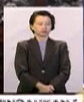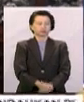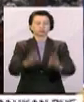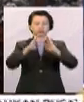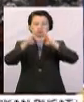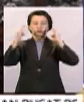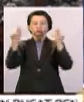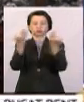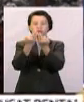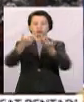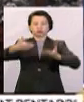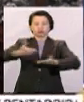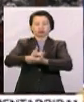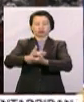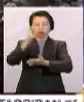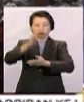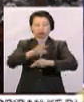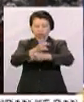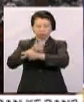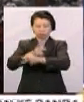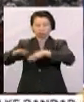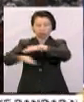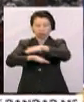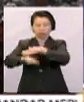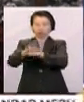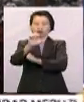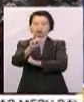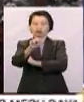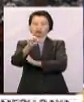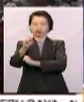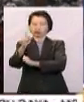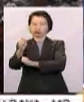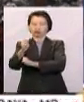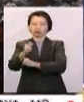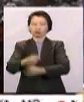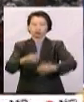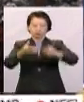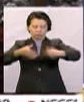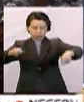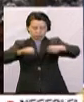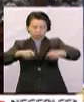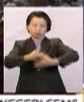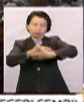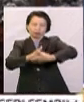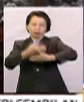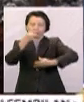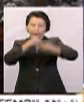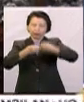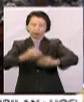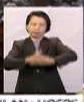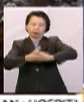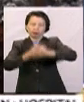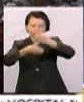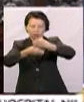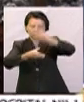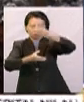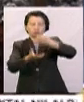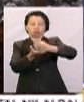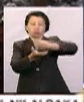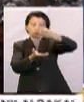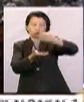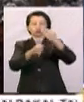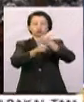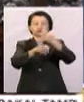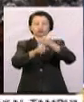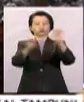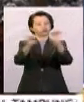Keluarga baru juga akan dipelihara di bawah SST. Lampin bayi, makanan bayi serta botol susu dicadang untuk